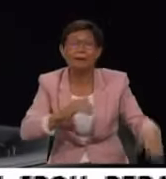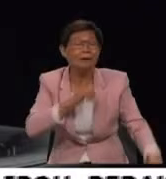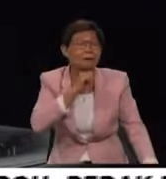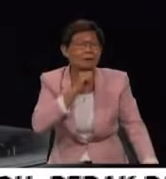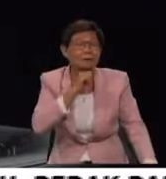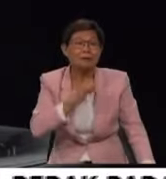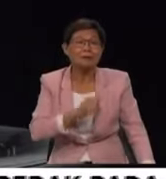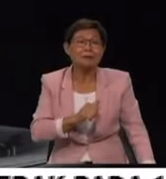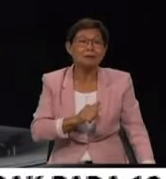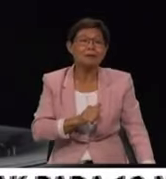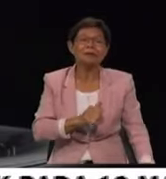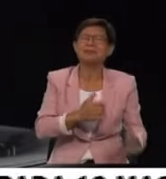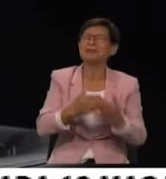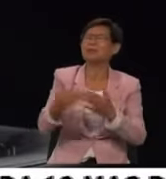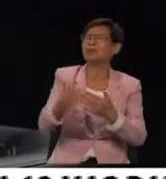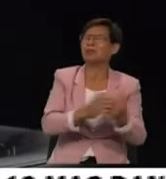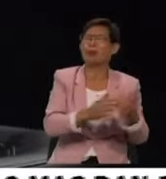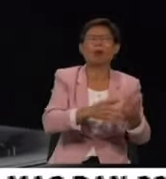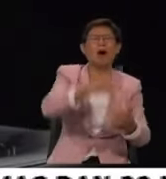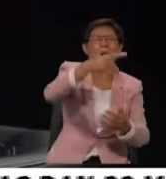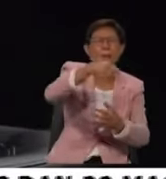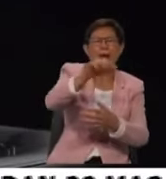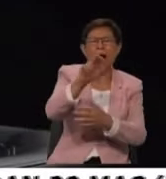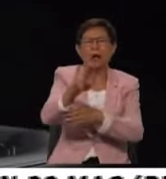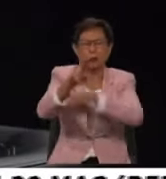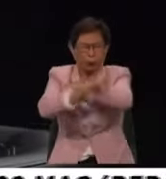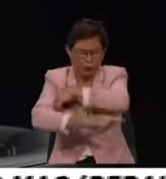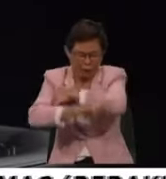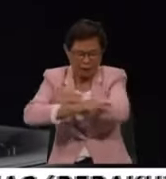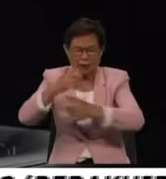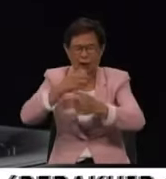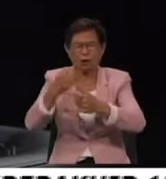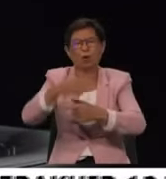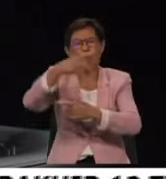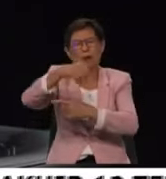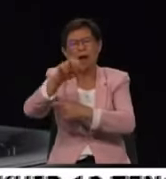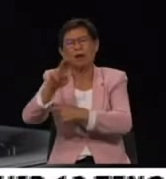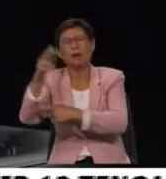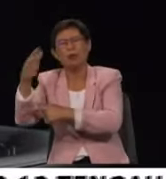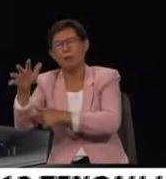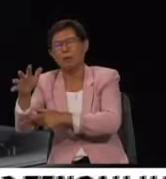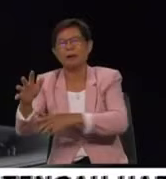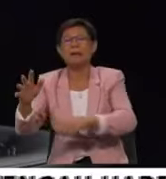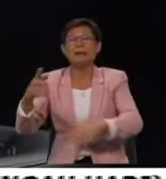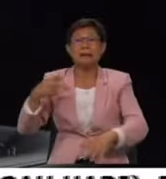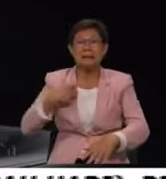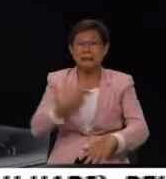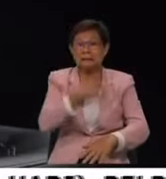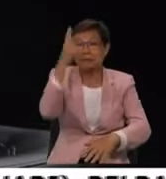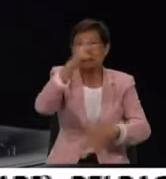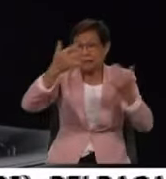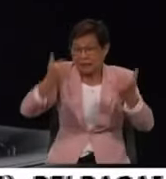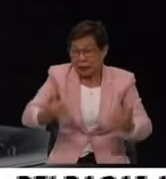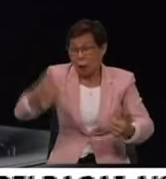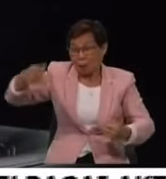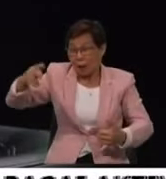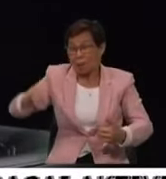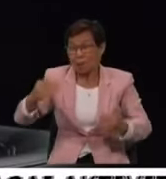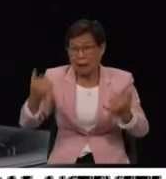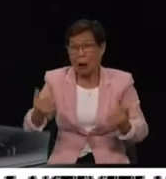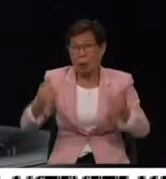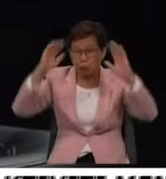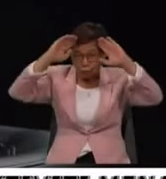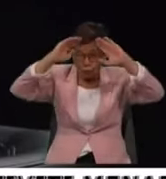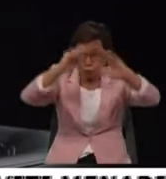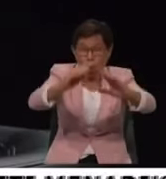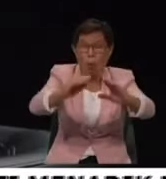kira a tak kira sama ada pilihan raya negeri ataupun pilihan raya ke-15 tetapi kita lebih a inklusif